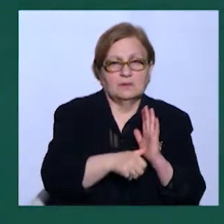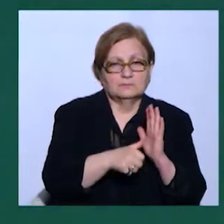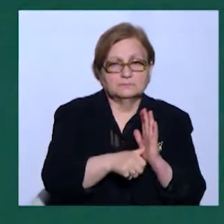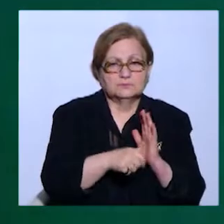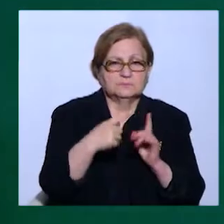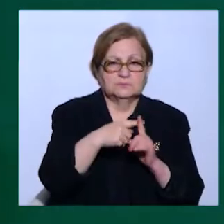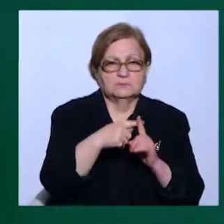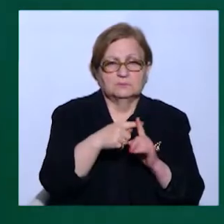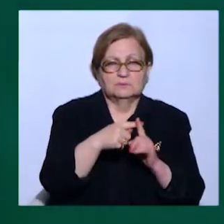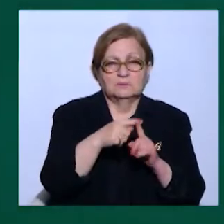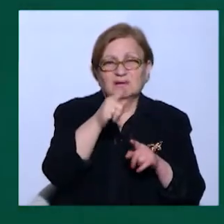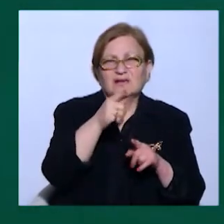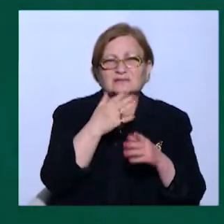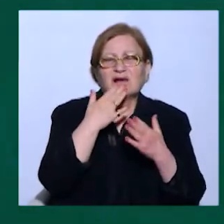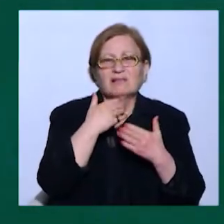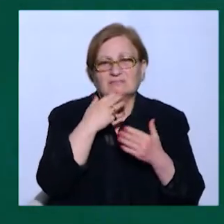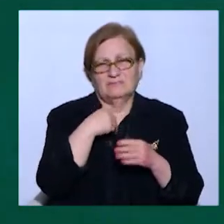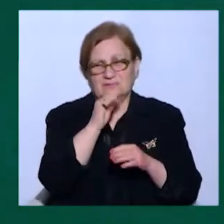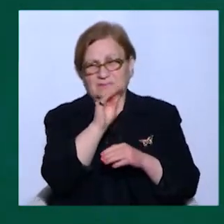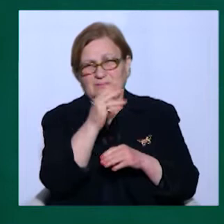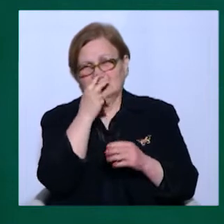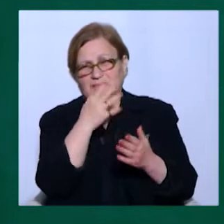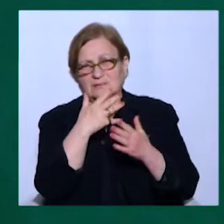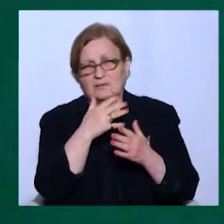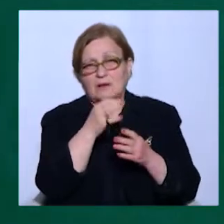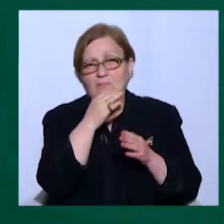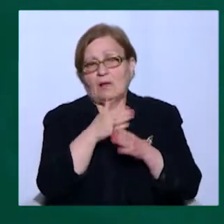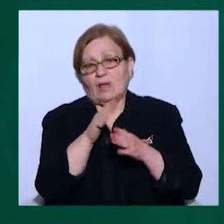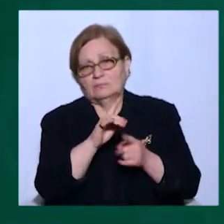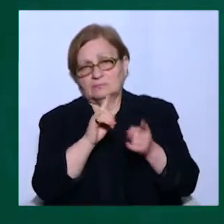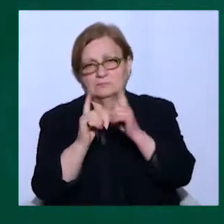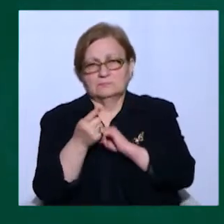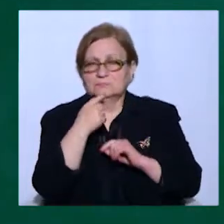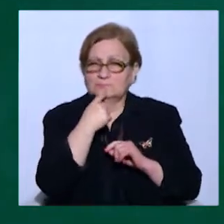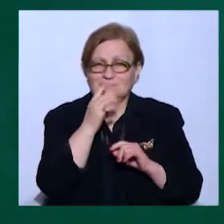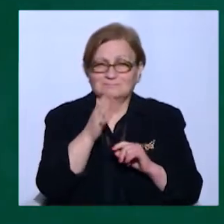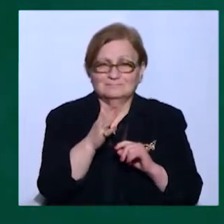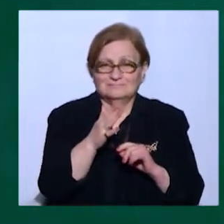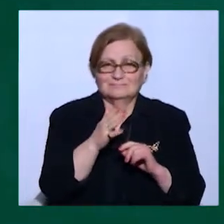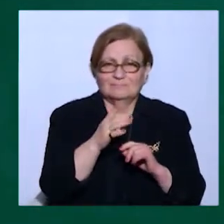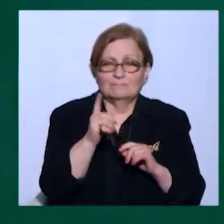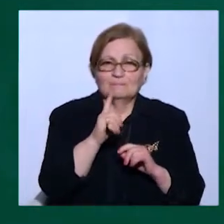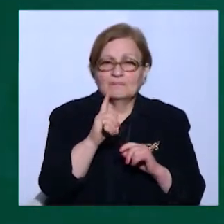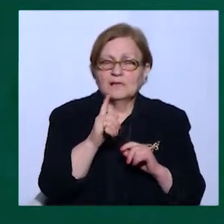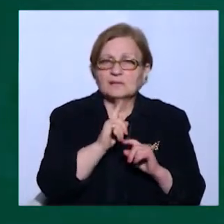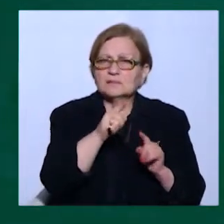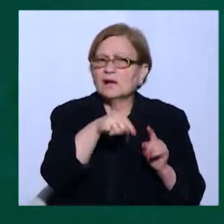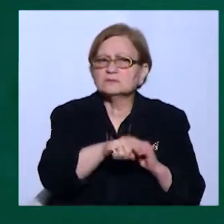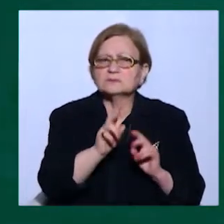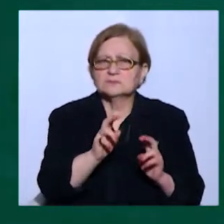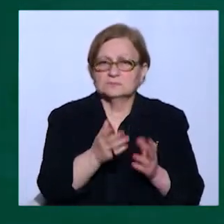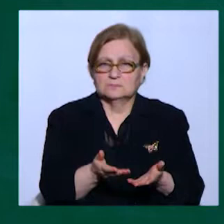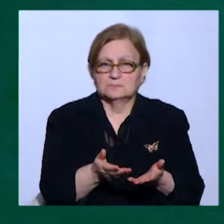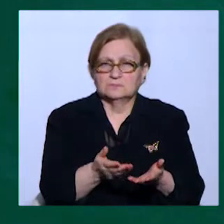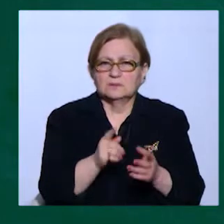მე-6-ეთი. ეხლა მე არდვილ მარტივი დავწერე და უჩოდა ხანში გადავალთ მე რთულზე. ფაქტობრივად რასთან მაქვს მე ახლა აქ საქმე?